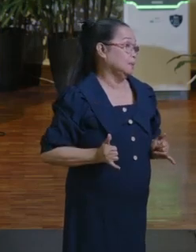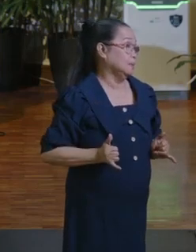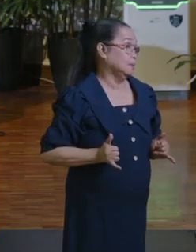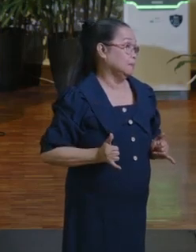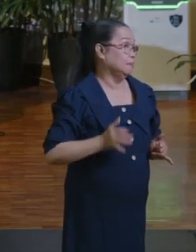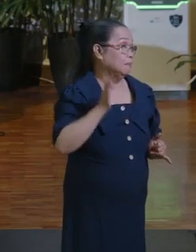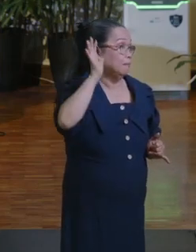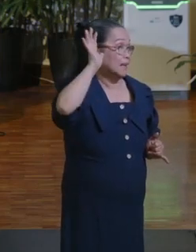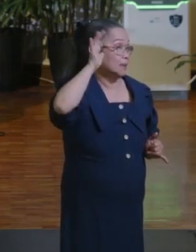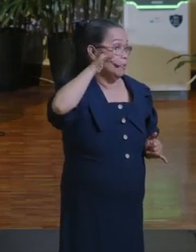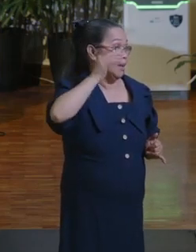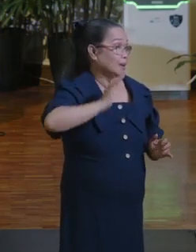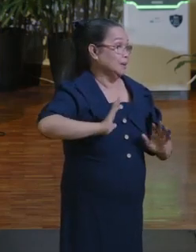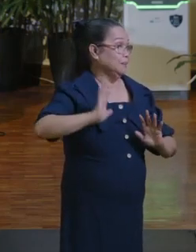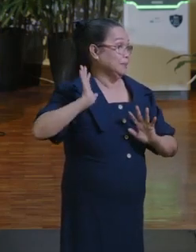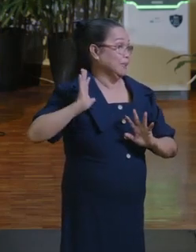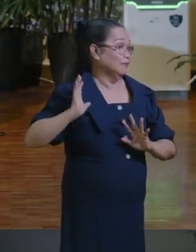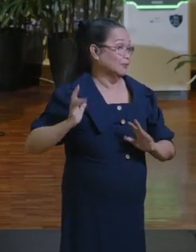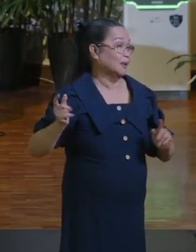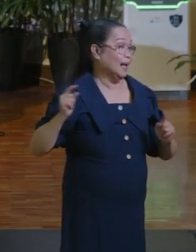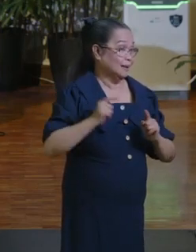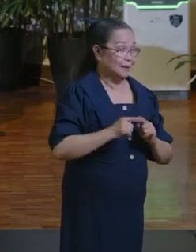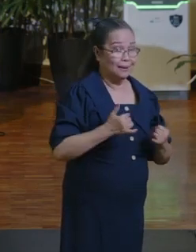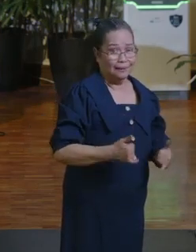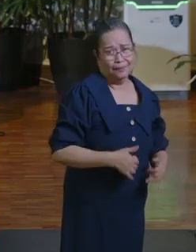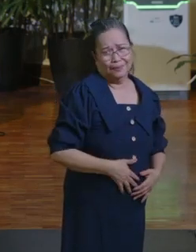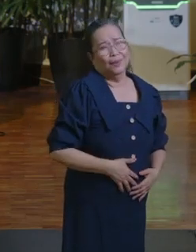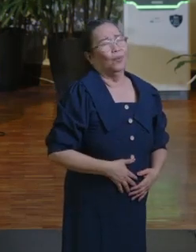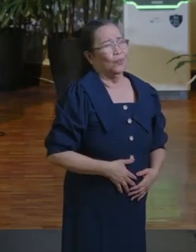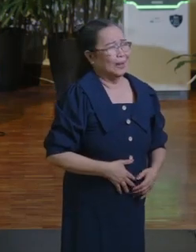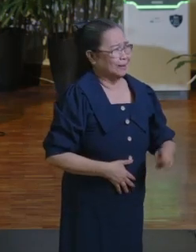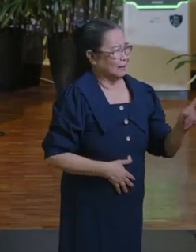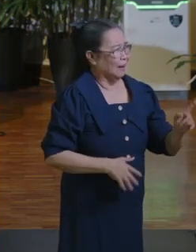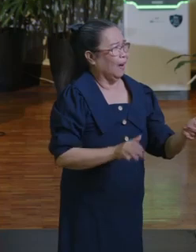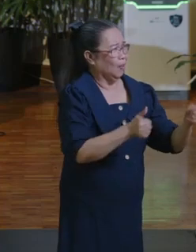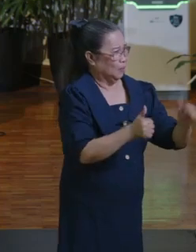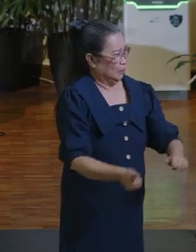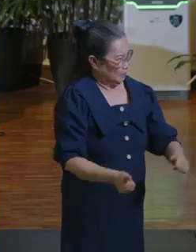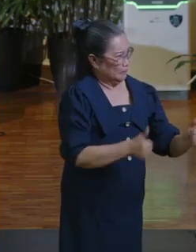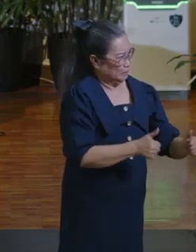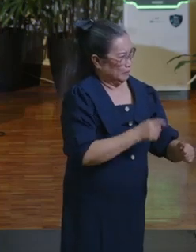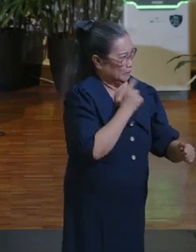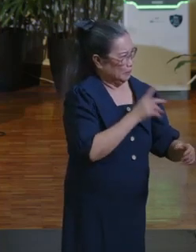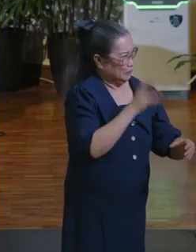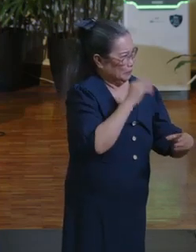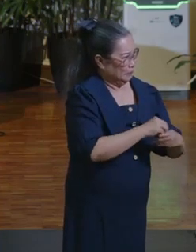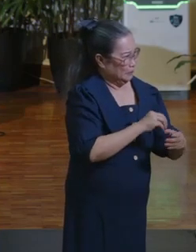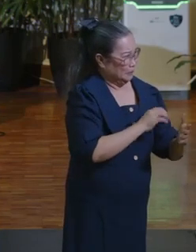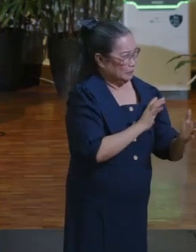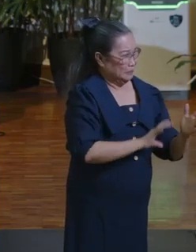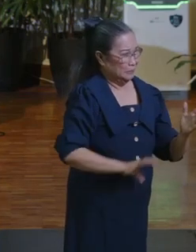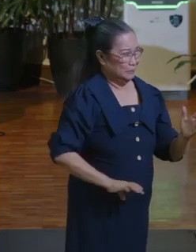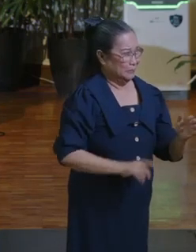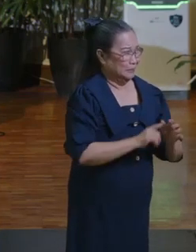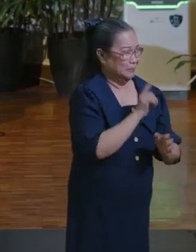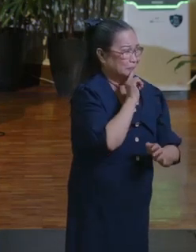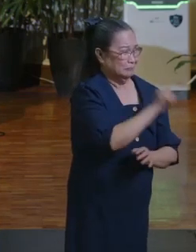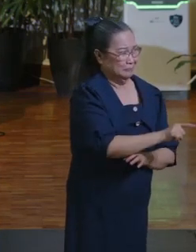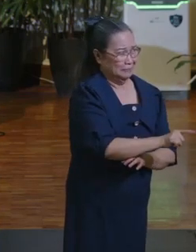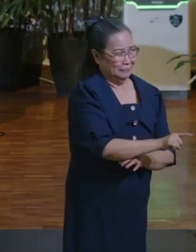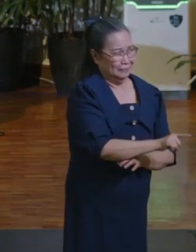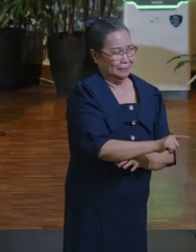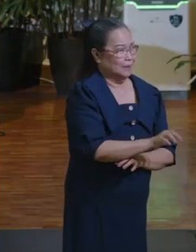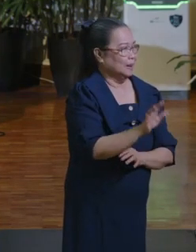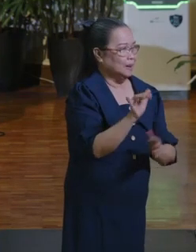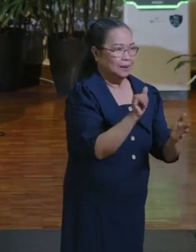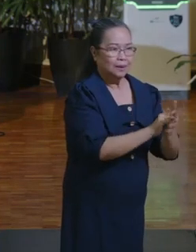life. Sa Ephesians 4:20-24, ganito ang ating mababasa, but that is